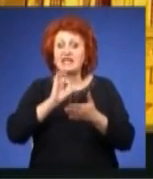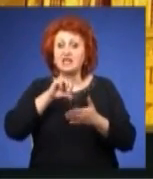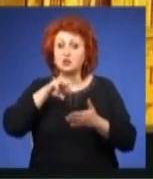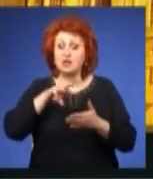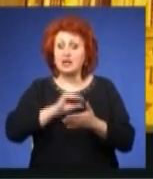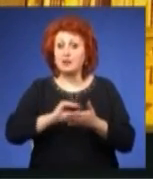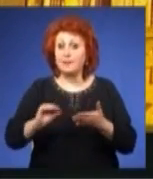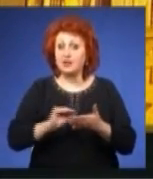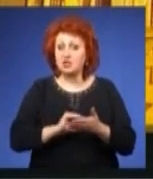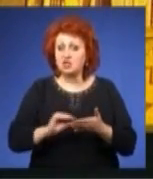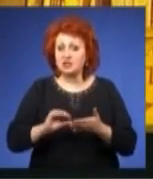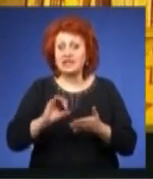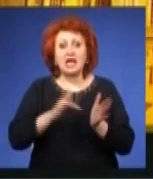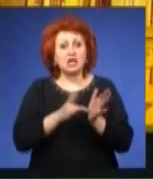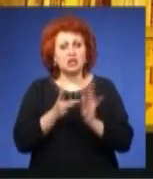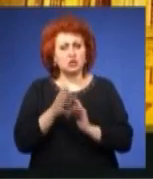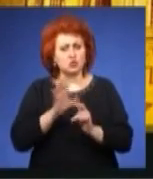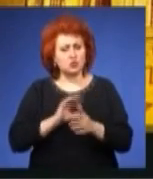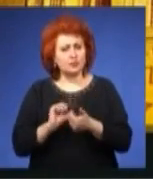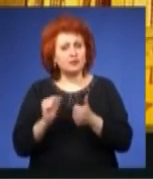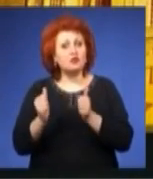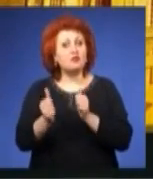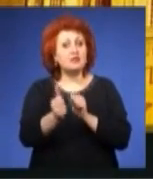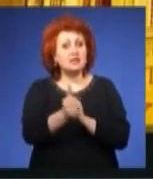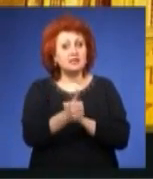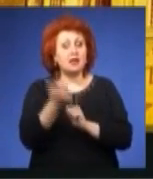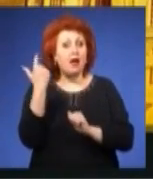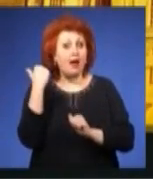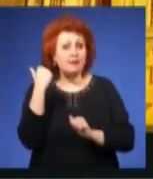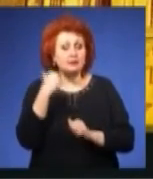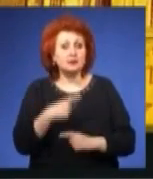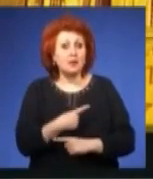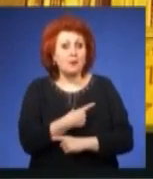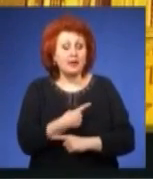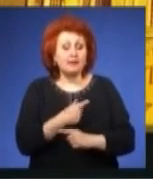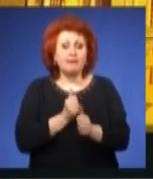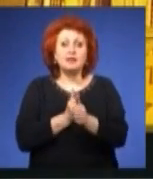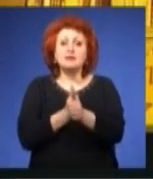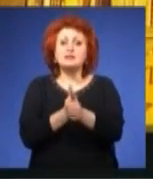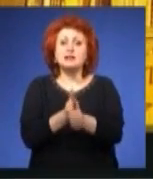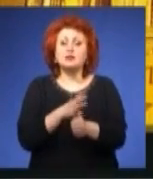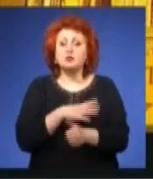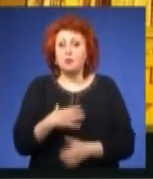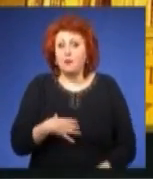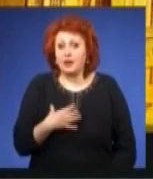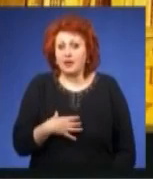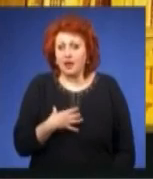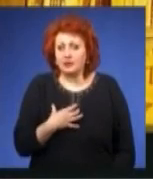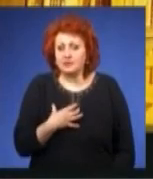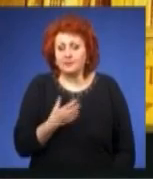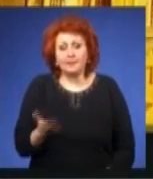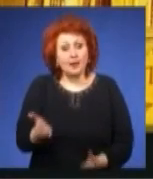Иерусалим, пишет евангелист, и Иисус шел впереди них, а они ужасались, и, следуя за Ним, были в